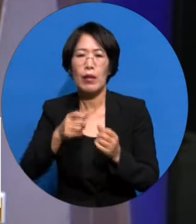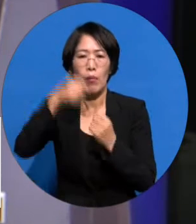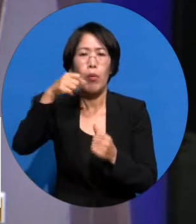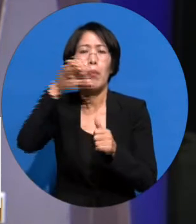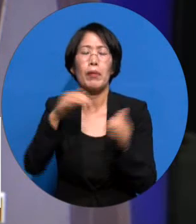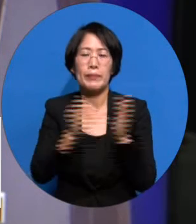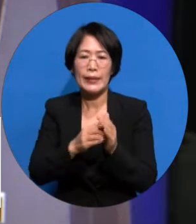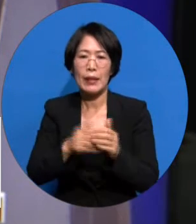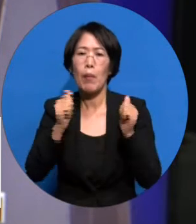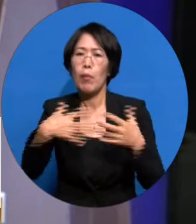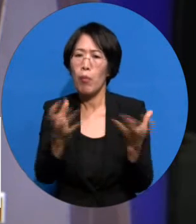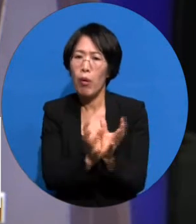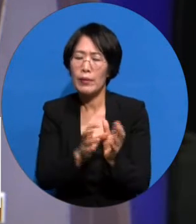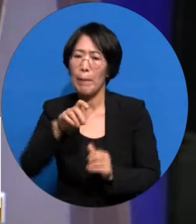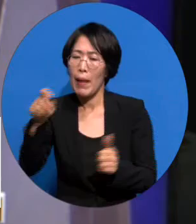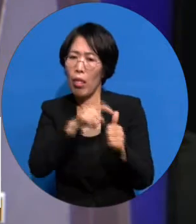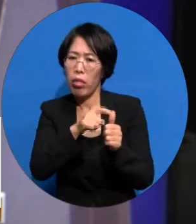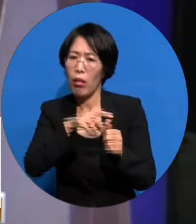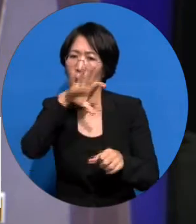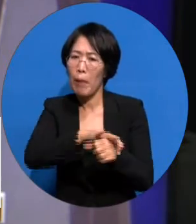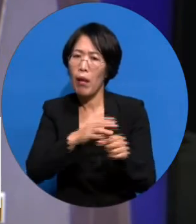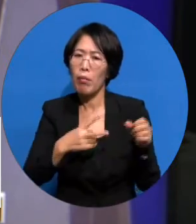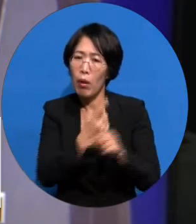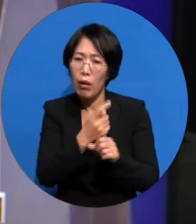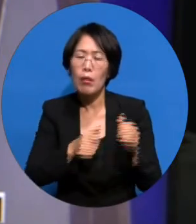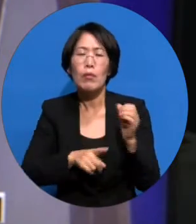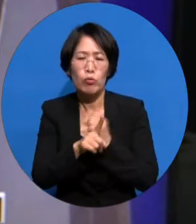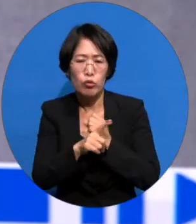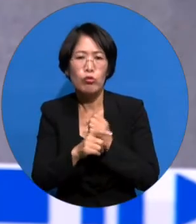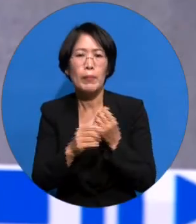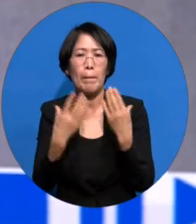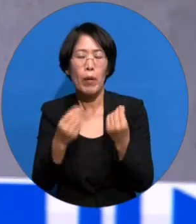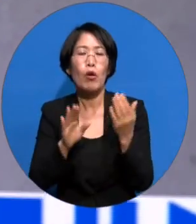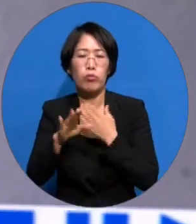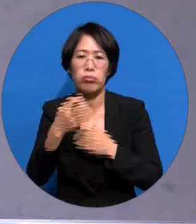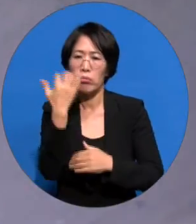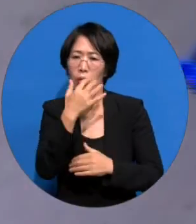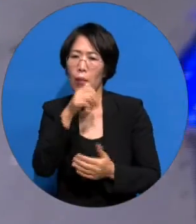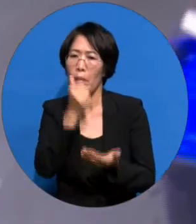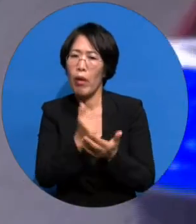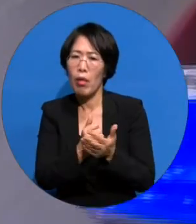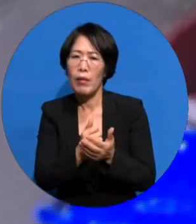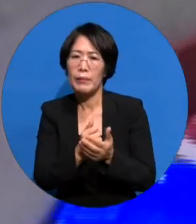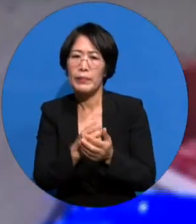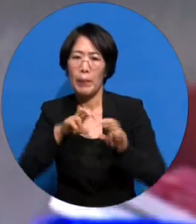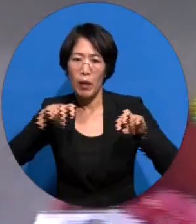경찰은 법무부가 맛이 에 전자발찌 훼손 경위 조사를 마치는 대로 성 범죄 혐의에 대한 수사를 벌일 계획입니다